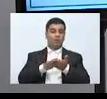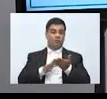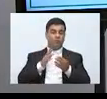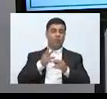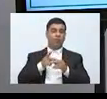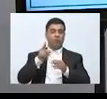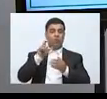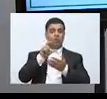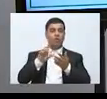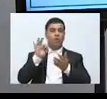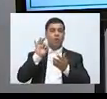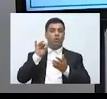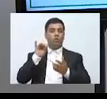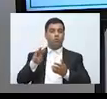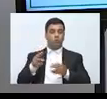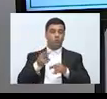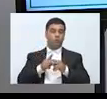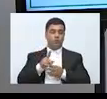tahlil qilamiz.